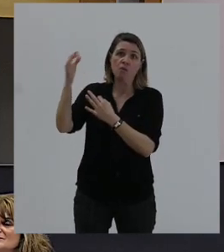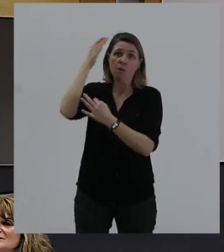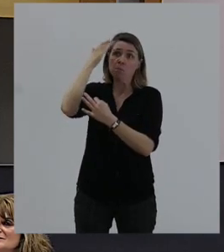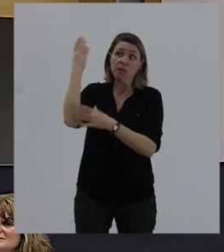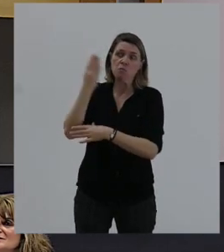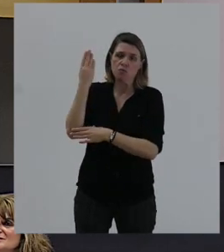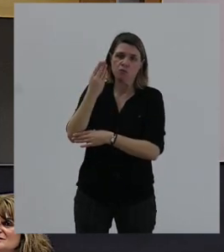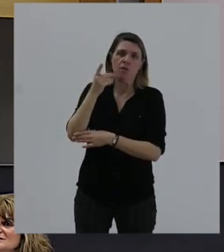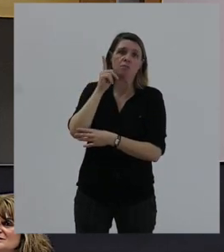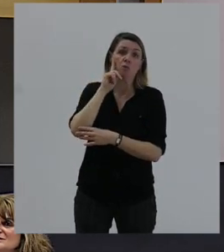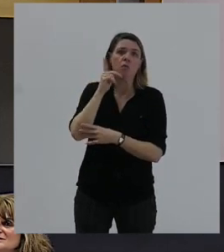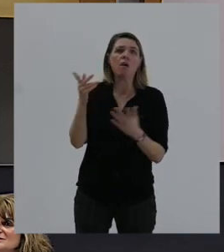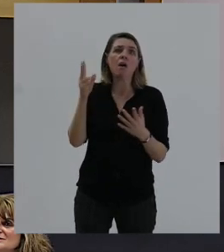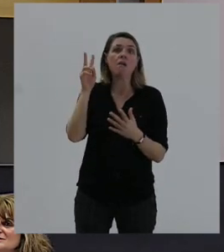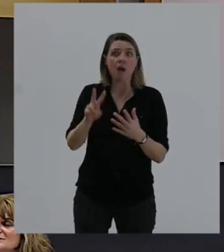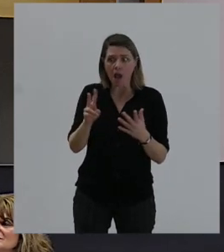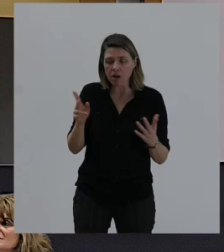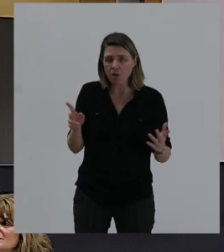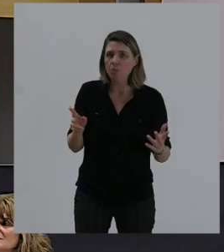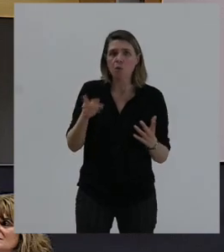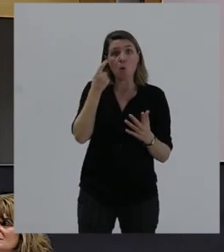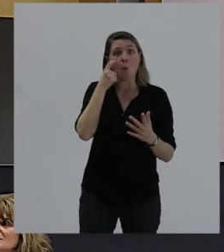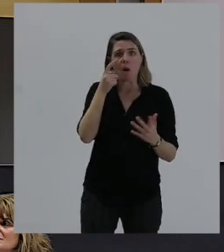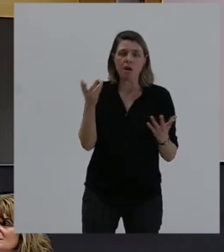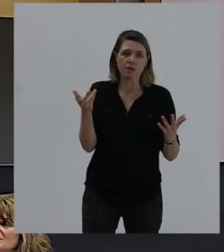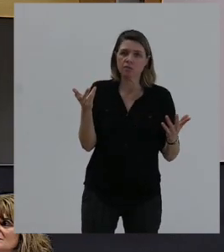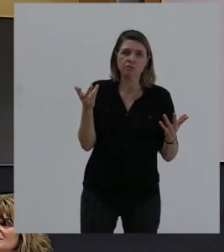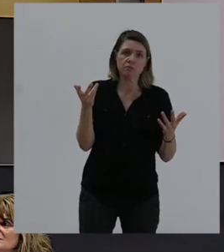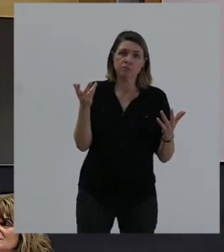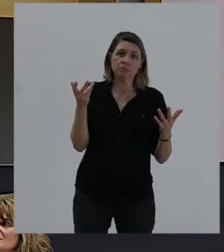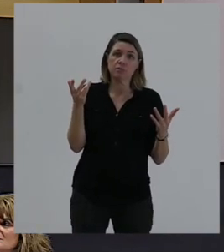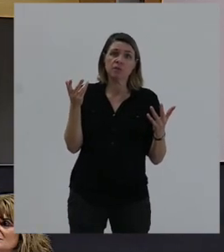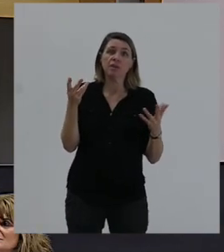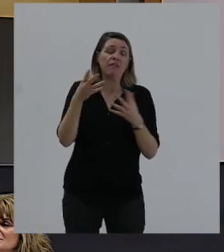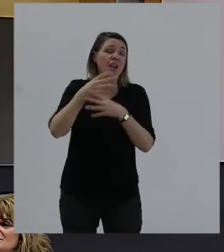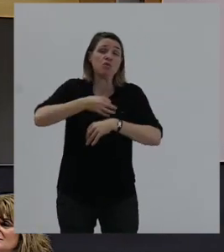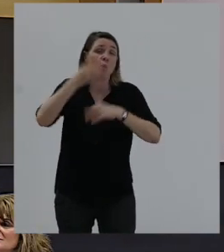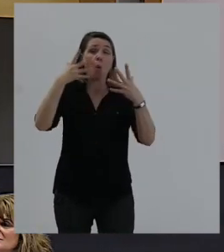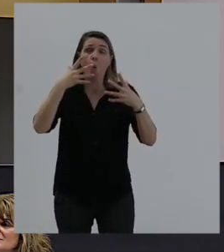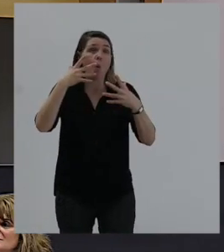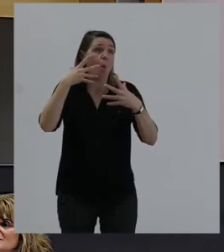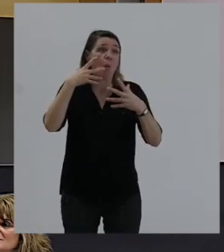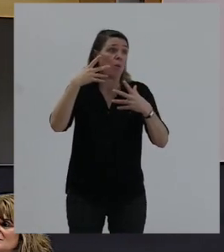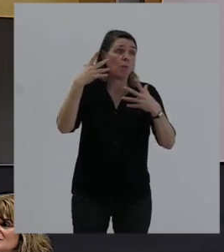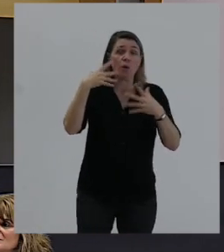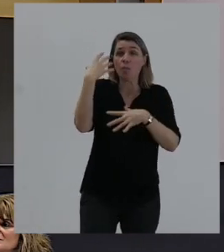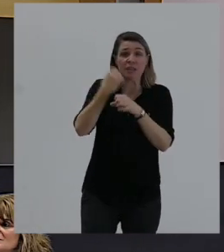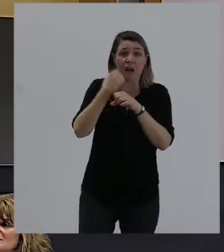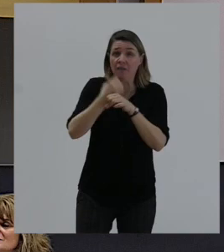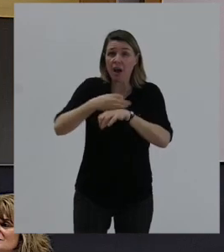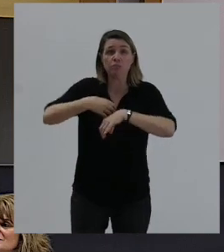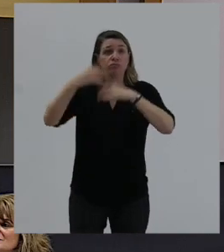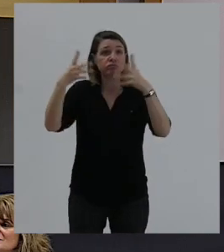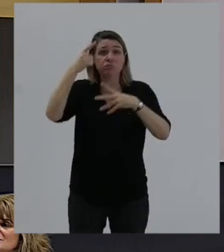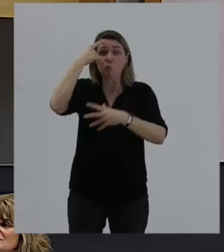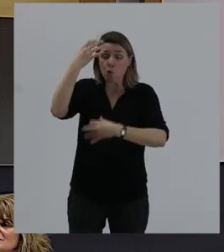besoin, parce que là aussi, on s'est rendu compte que il y avait trop de choses à gérer par notre cellule juridique, de plus